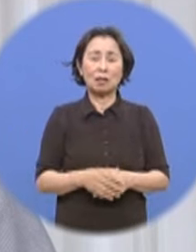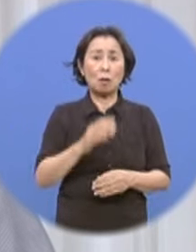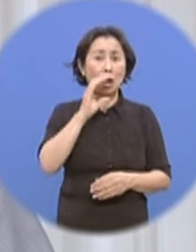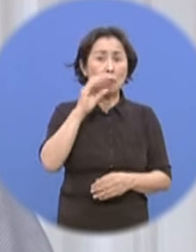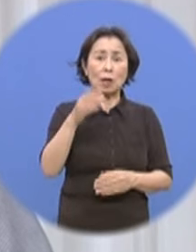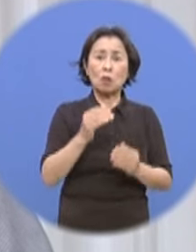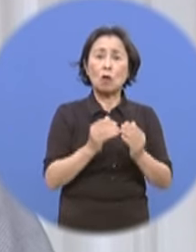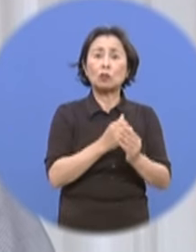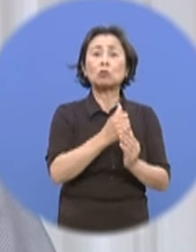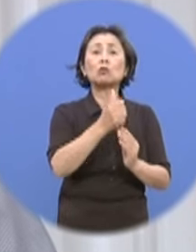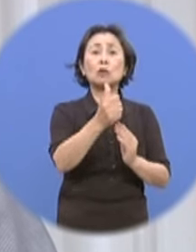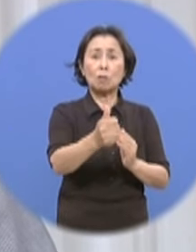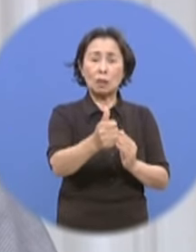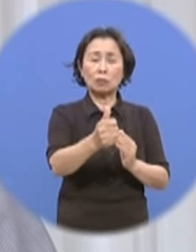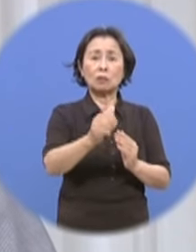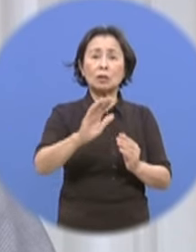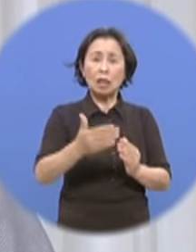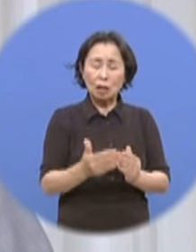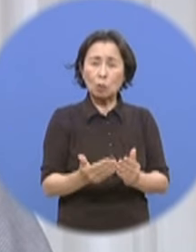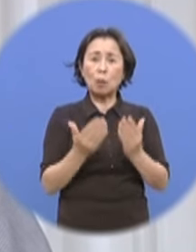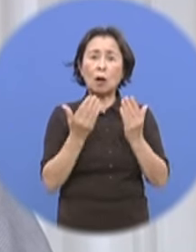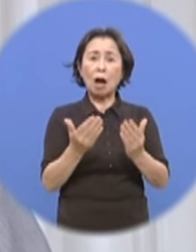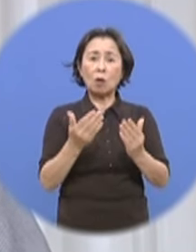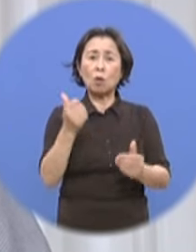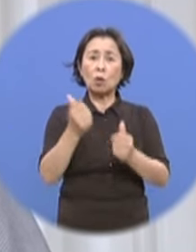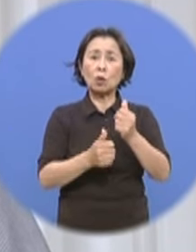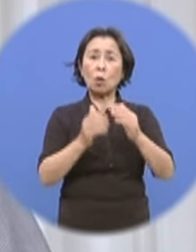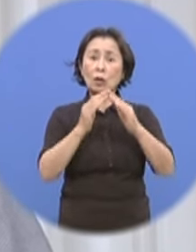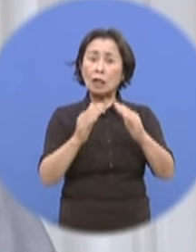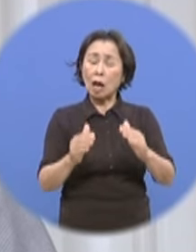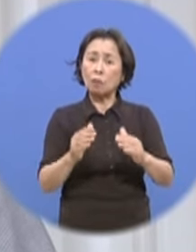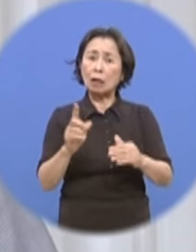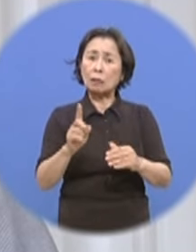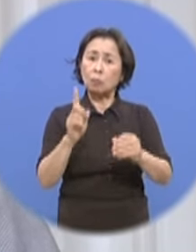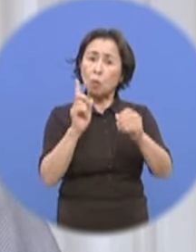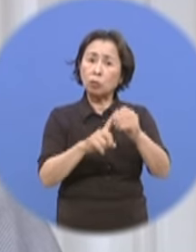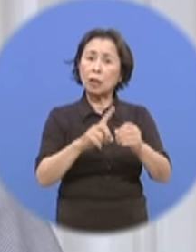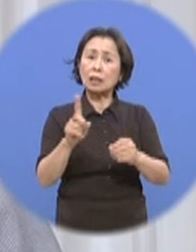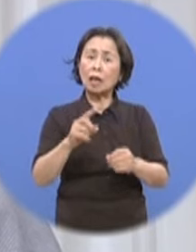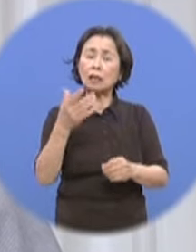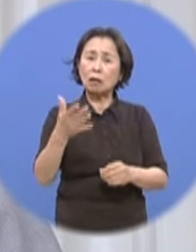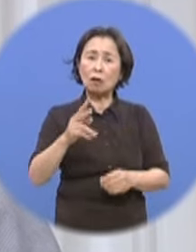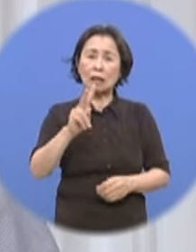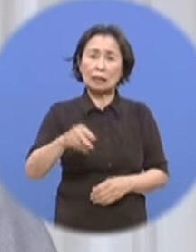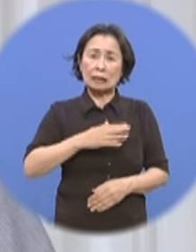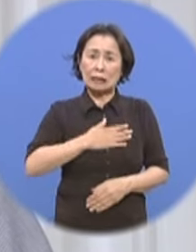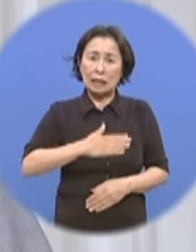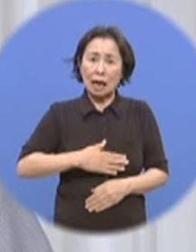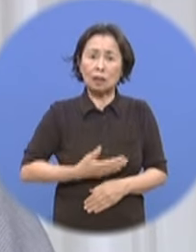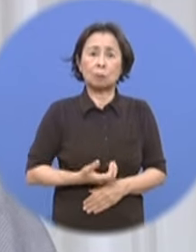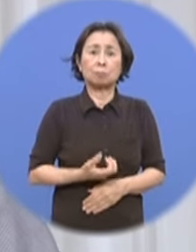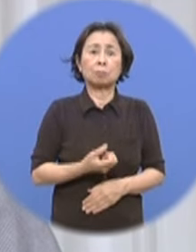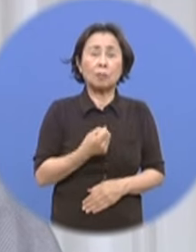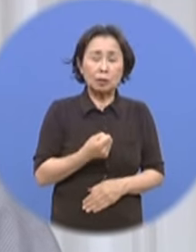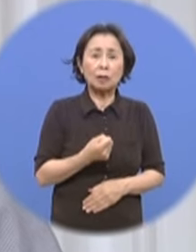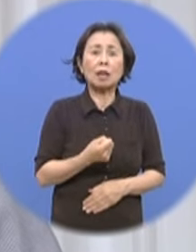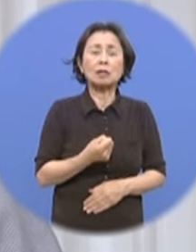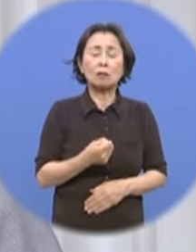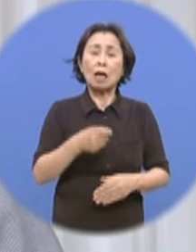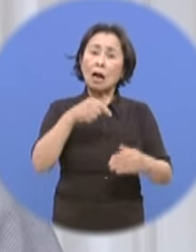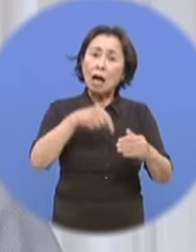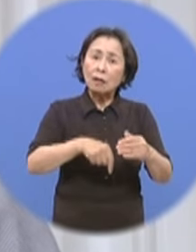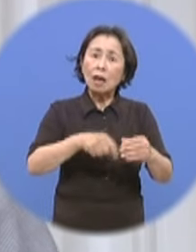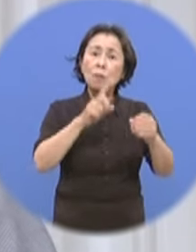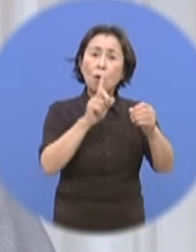会が一体何のためにあるかっていうことをちゃんとやっぱり理解していただいてその中でその目標とか子供たちを育てたいね